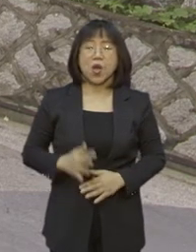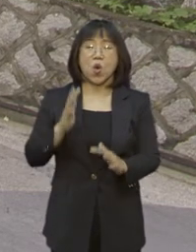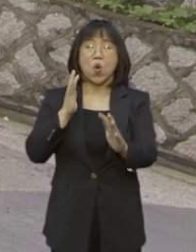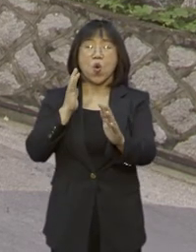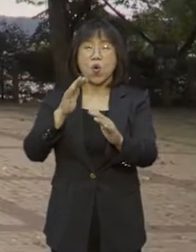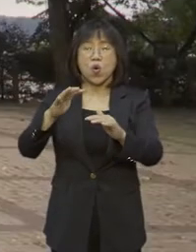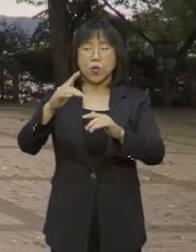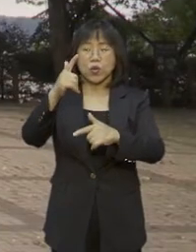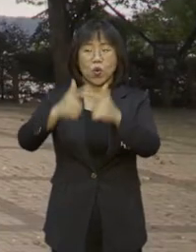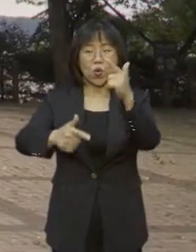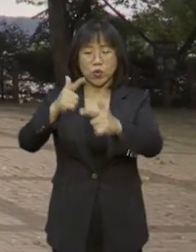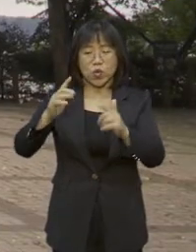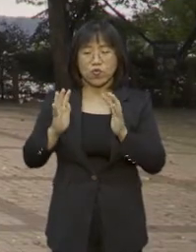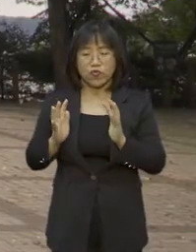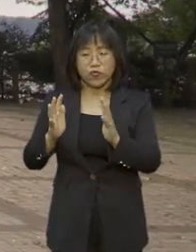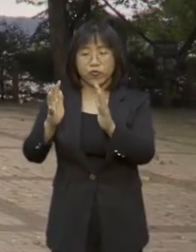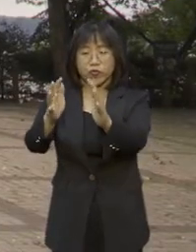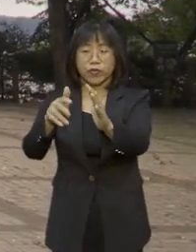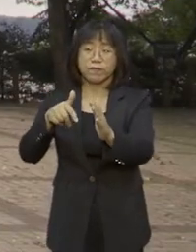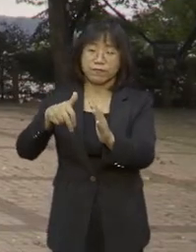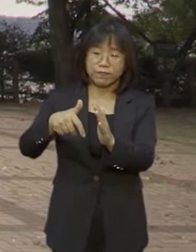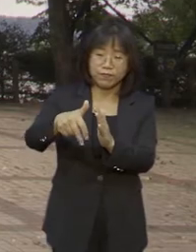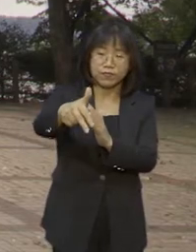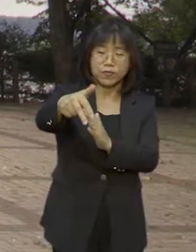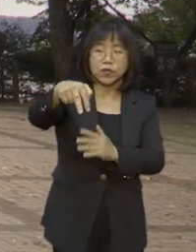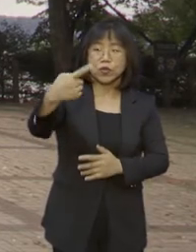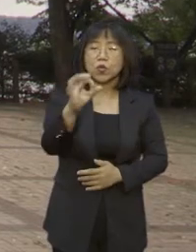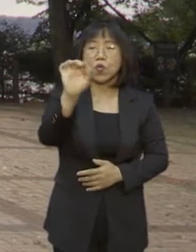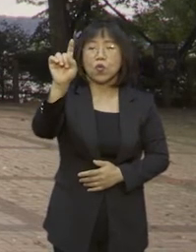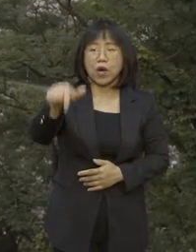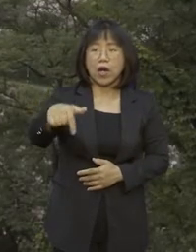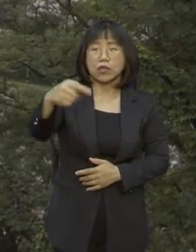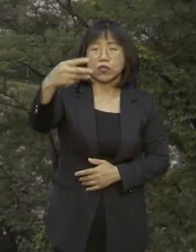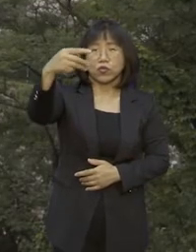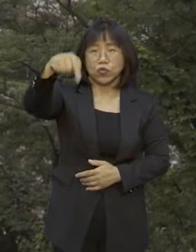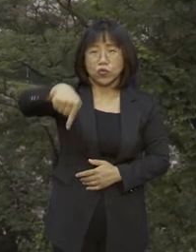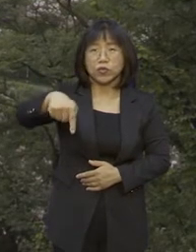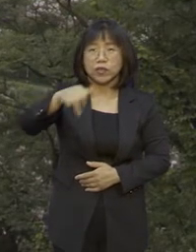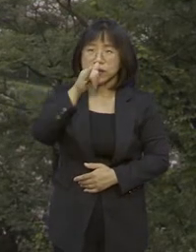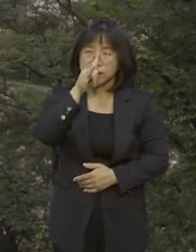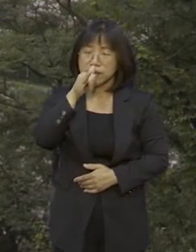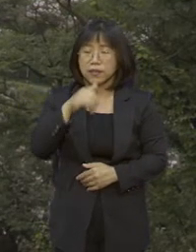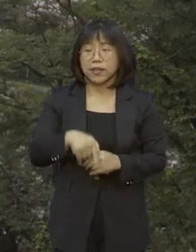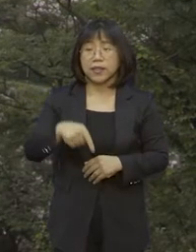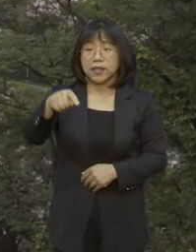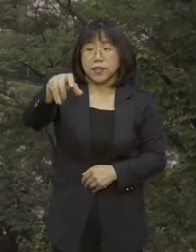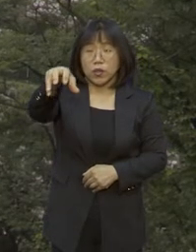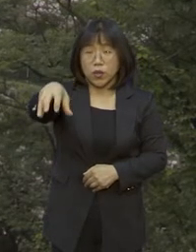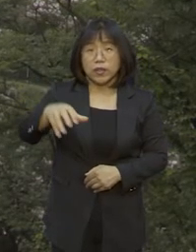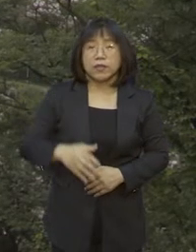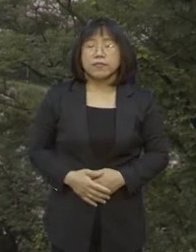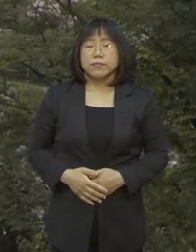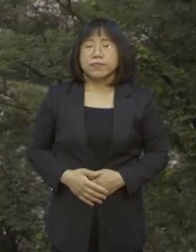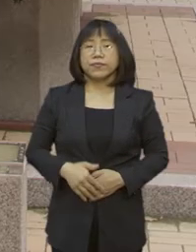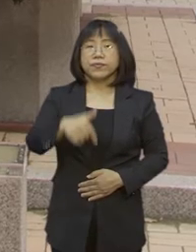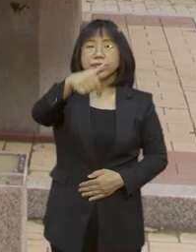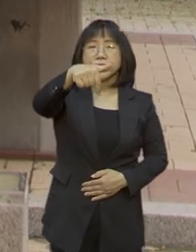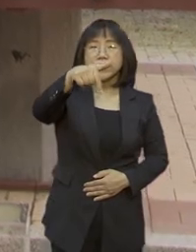들어서 경사를 따라가다 보면 소항로가 나옵니다. 궁산에서 한강을 내려다보며 서 있는